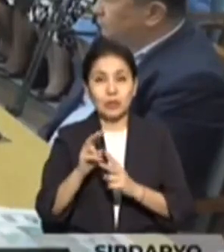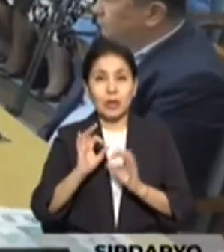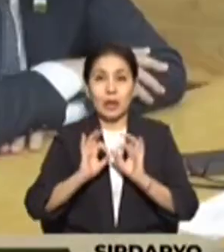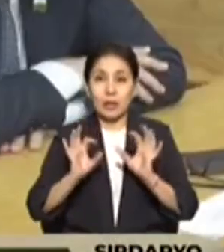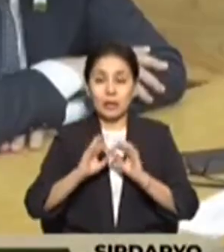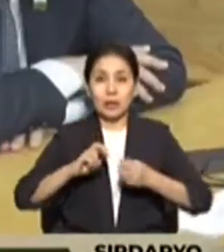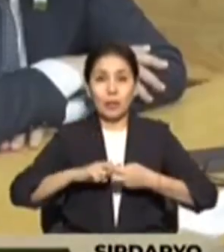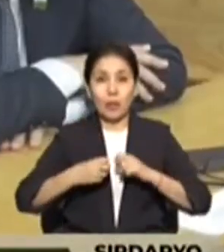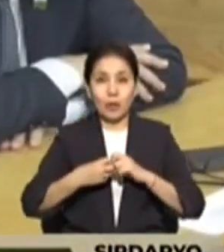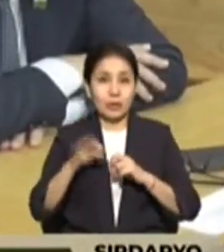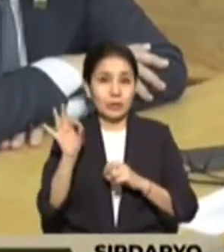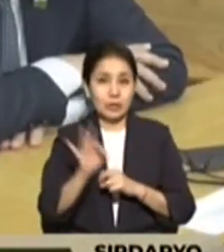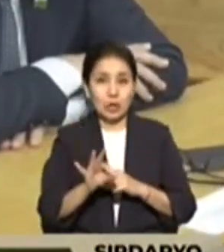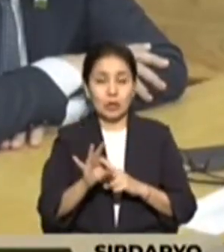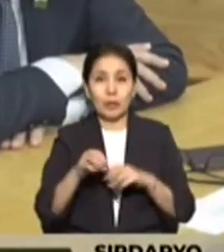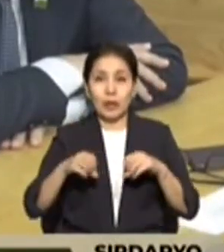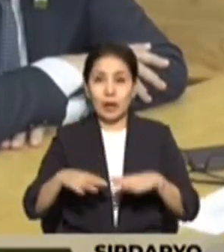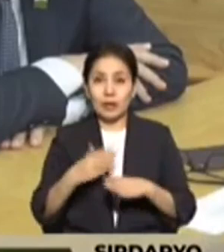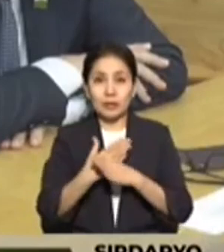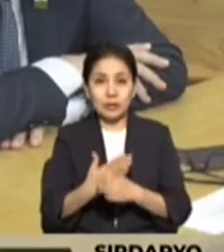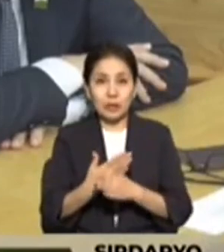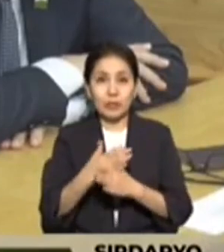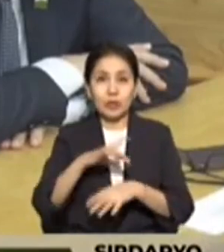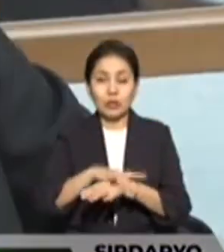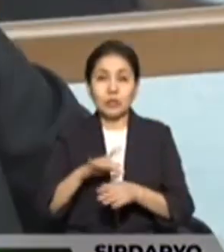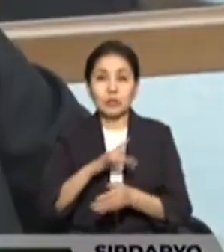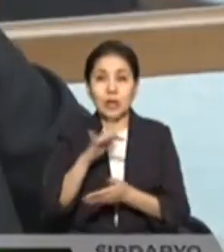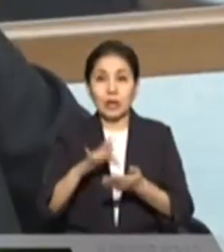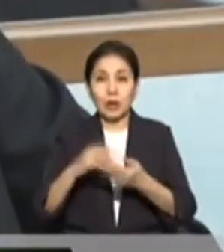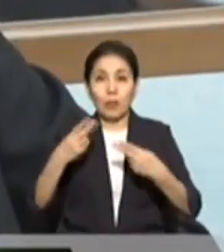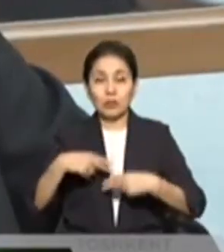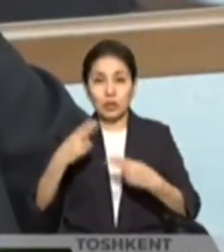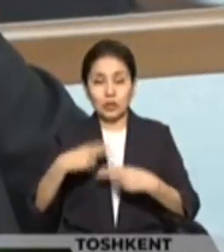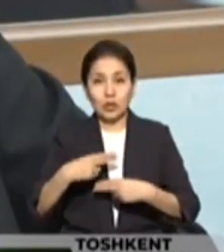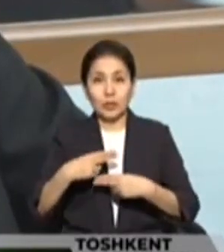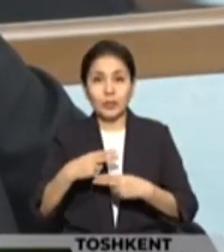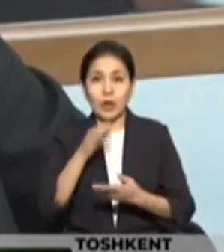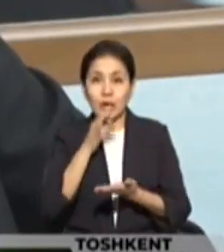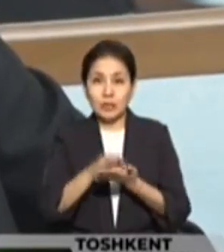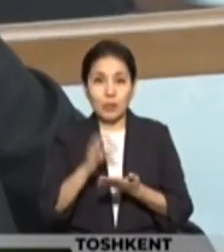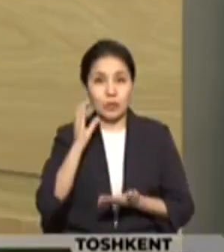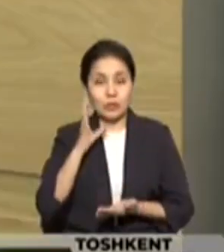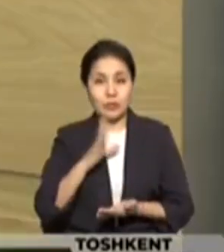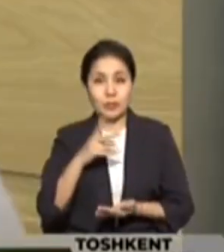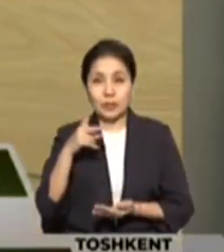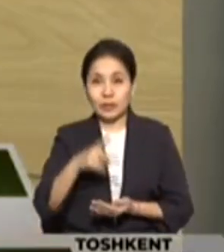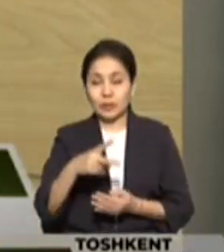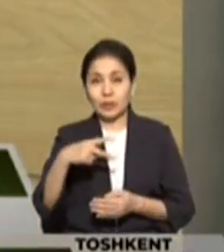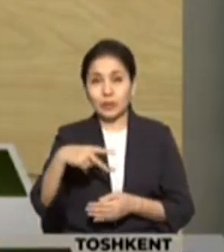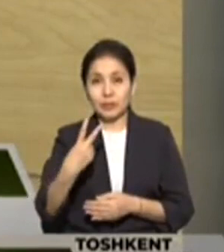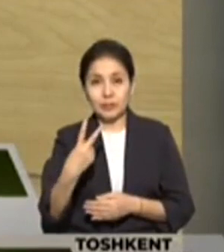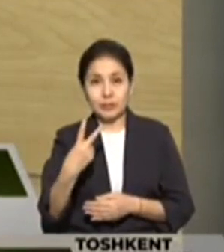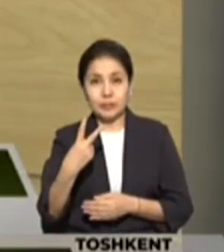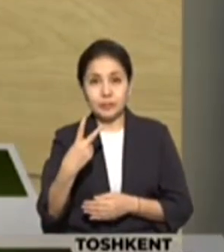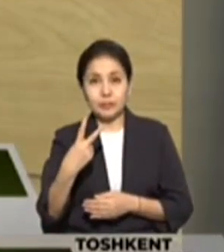edilgen muammolarını tezkorlik bilan hal etiş yuzasidan Toshkent shahar bojxona boshqarmasining hisoboti tinglandi. 2022